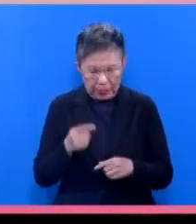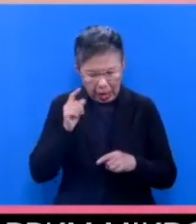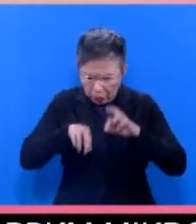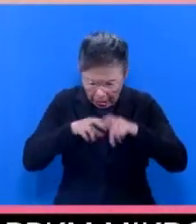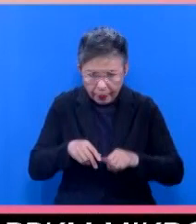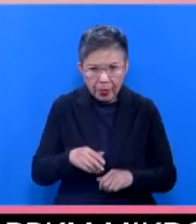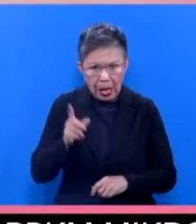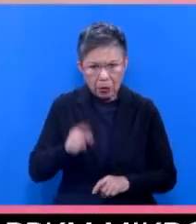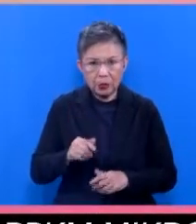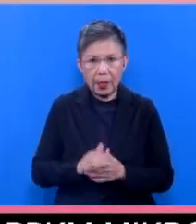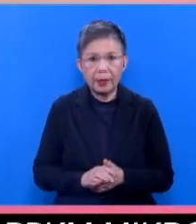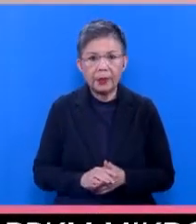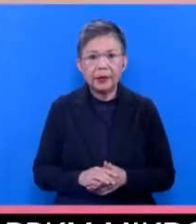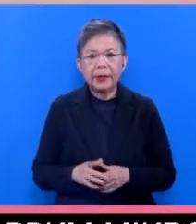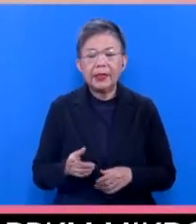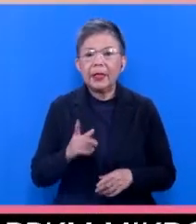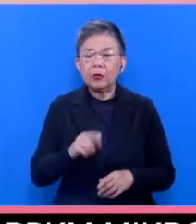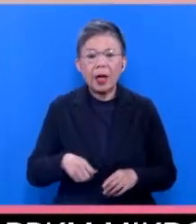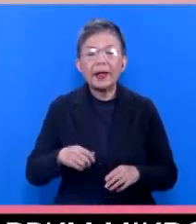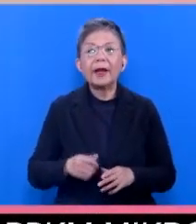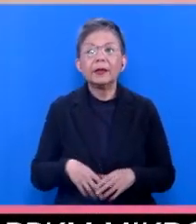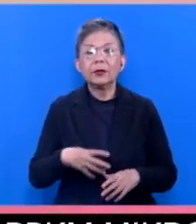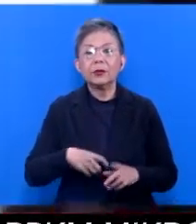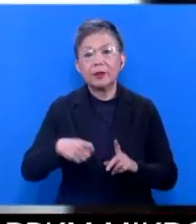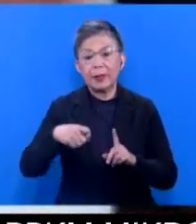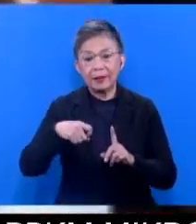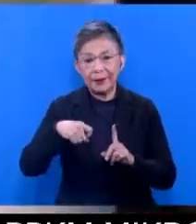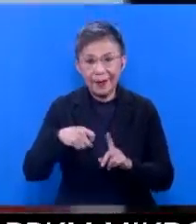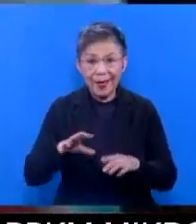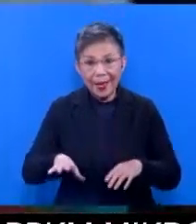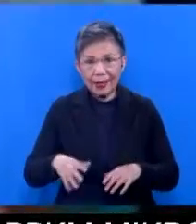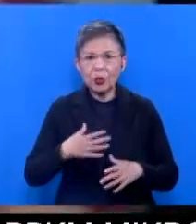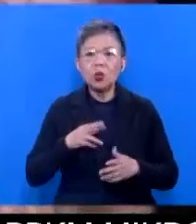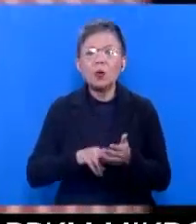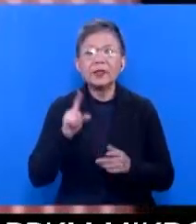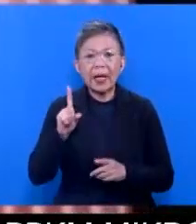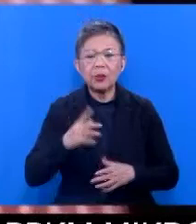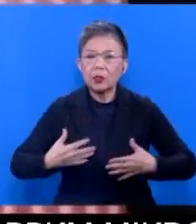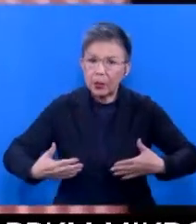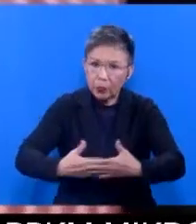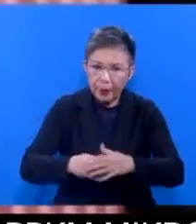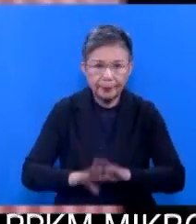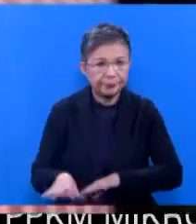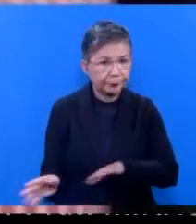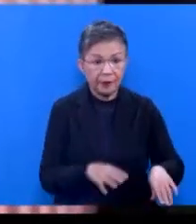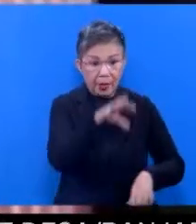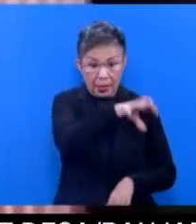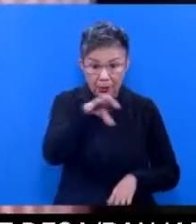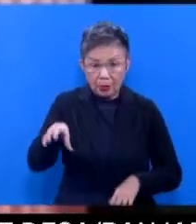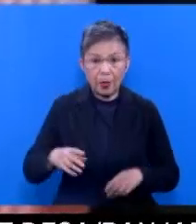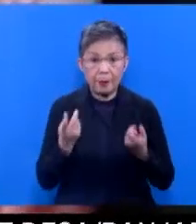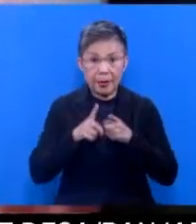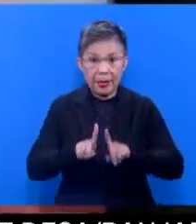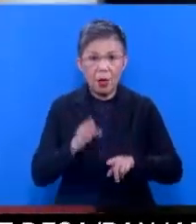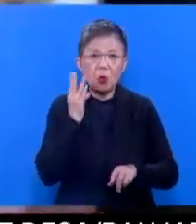didalami. Sekali lagi, kepentingan terbaik bagi anak seharusnya menjadi prioritas, bukan. Di beberapa daerah, angka pernikahan dini